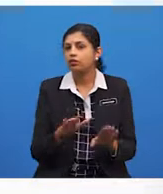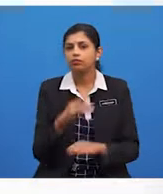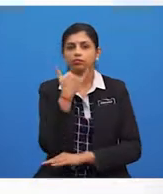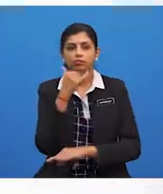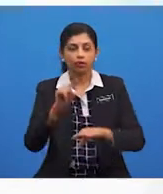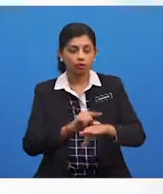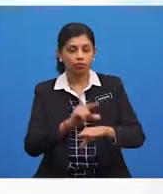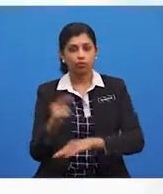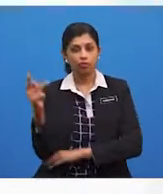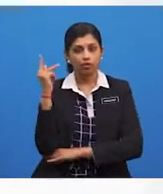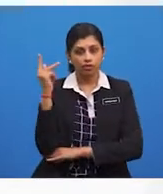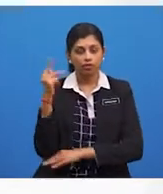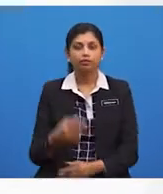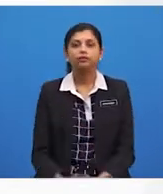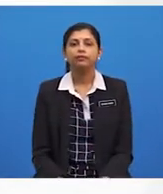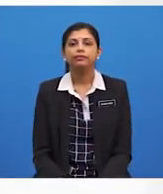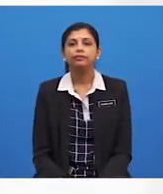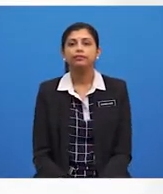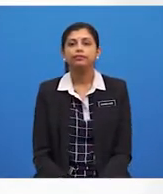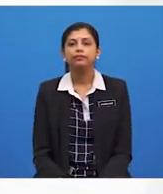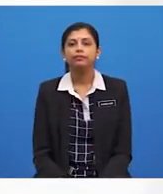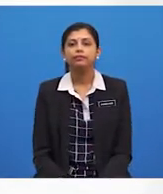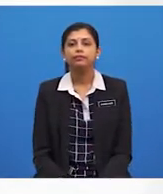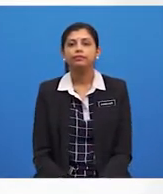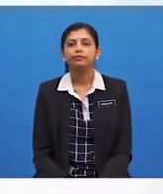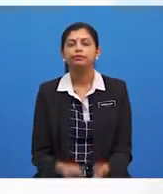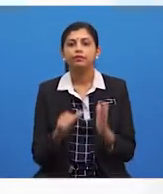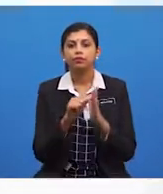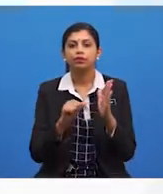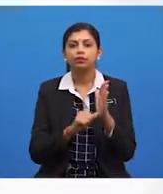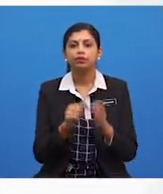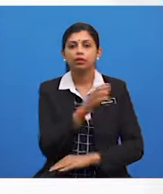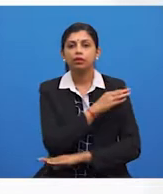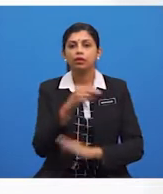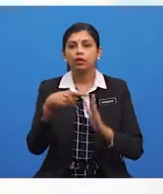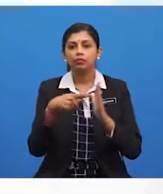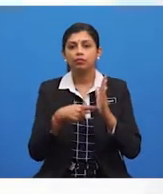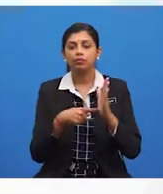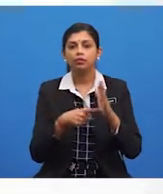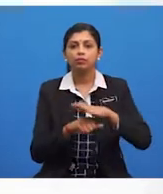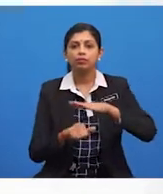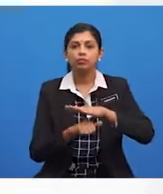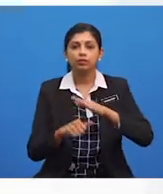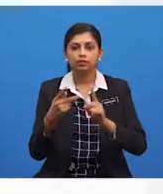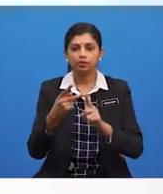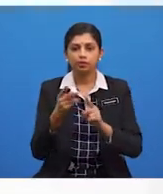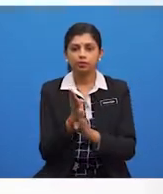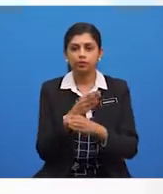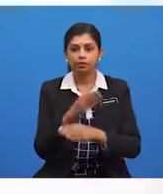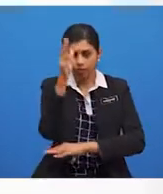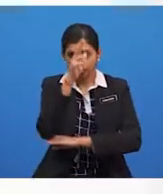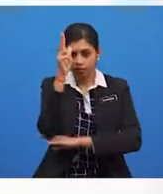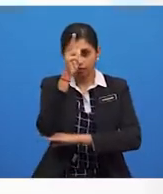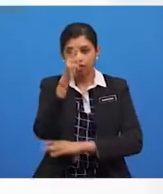oleh pemerintah. Selain itu, ia menjadi peraturan dan prinsip asas kepada pembentukan